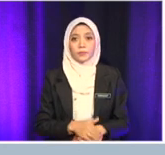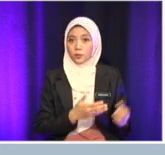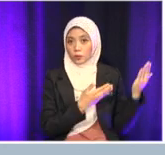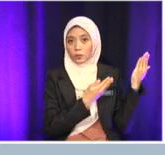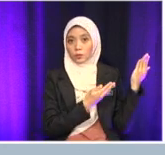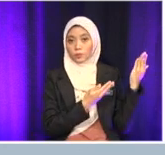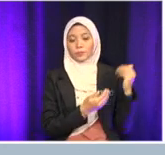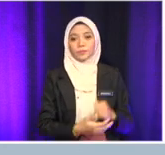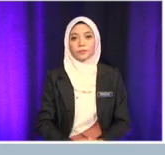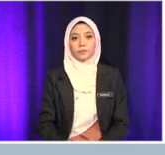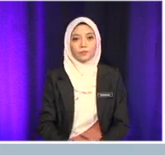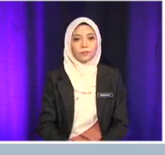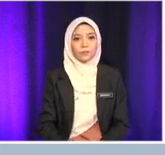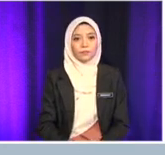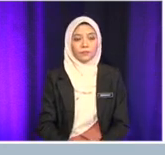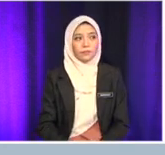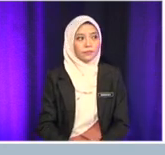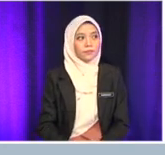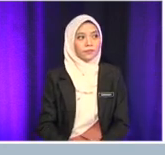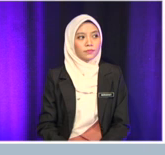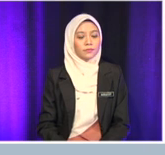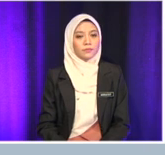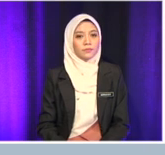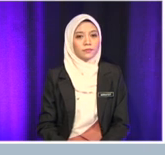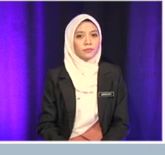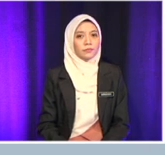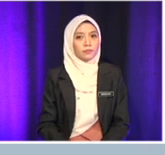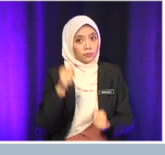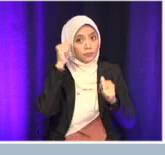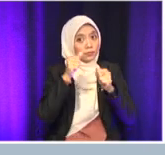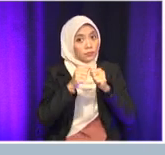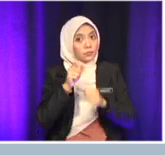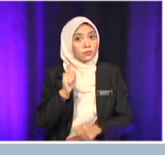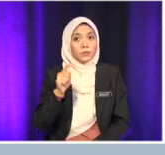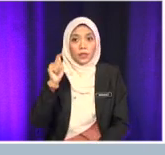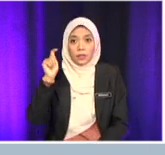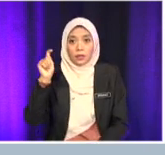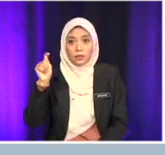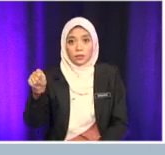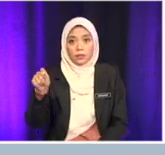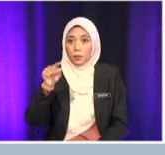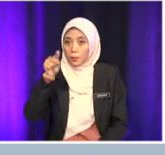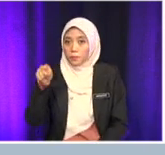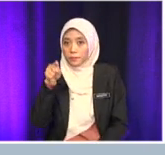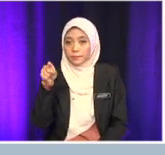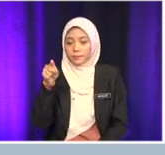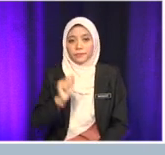HD adalah image maka yang pertama kita kena tandakan ini sebagai image bagi